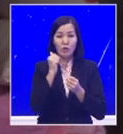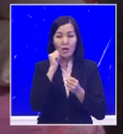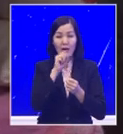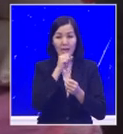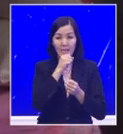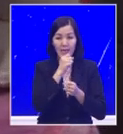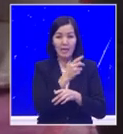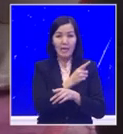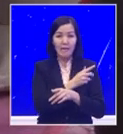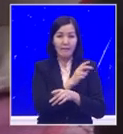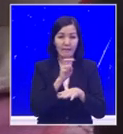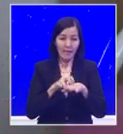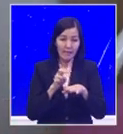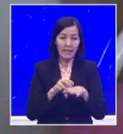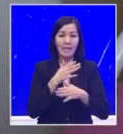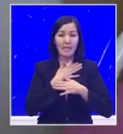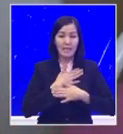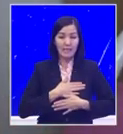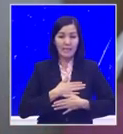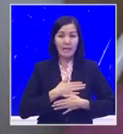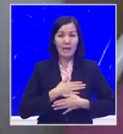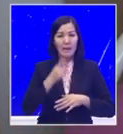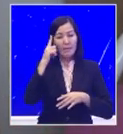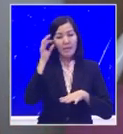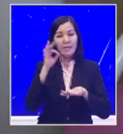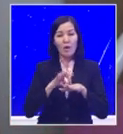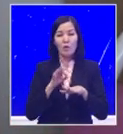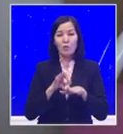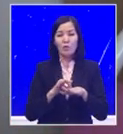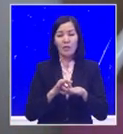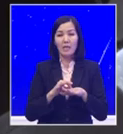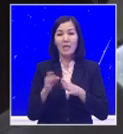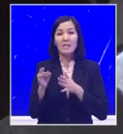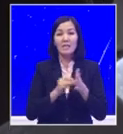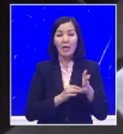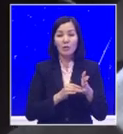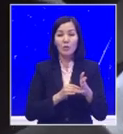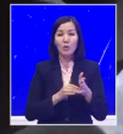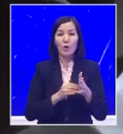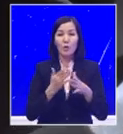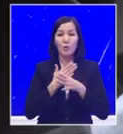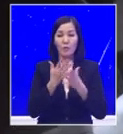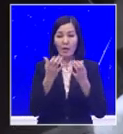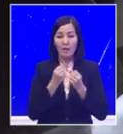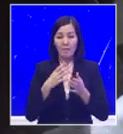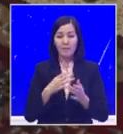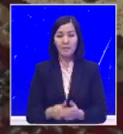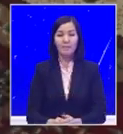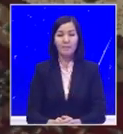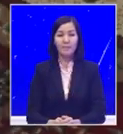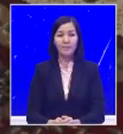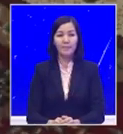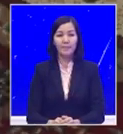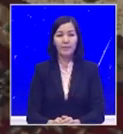аққалатты абзал жандардың еңбегіне дән риза. Басымыз ауырып, балтырым сыздаса болды, дәрігерлердің көмегіне жүгінеміз дейді. Үш